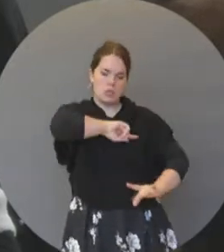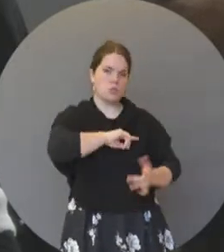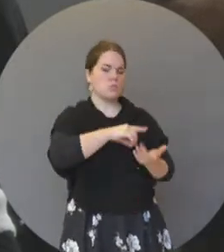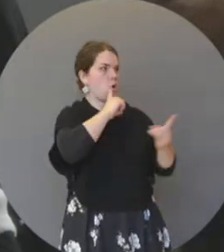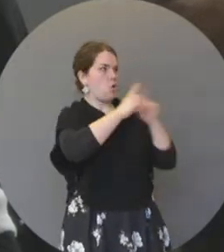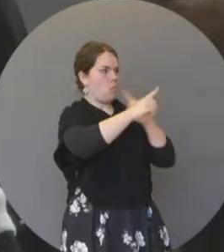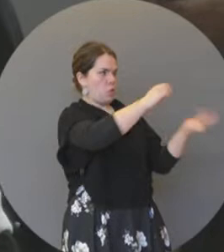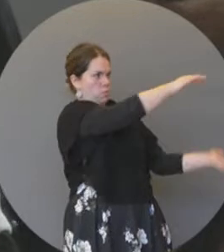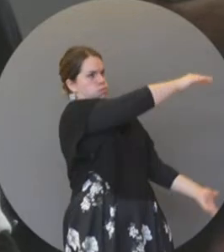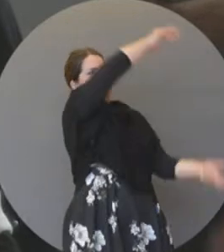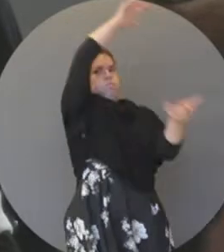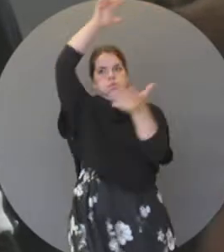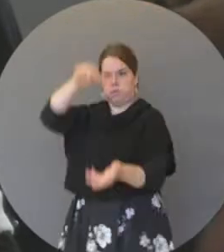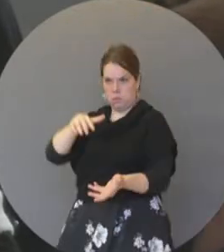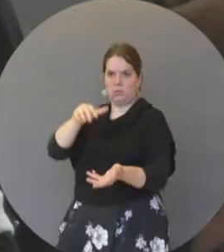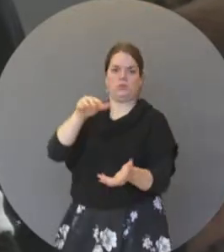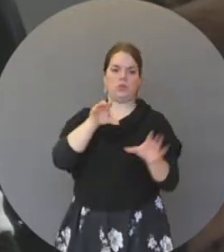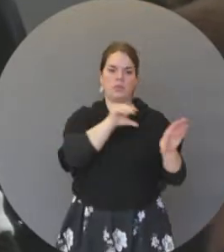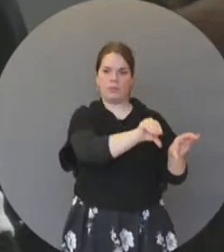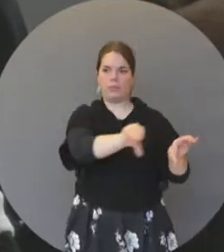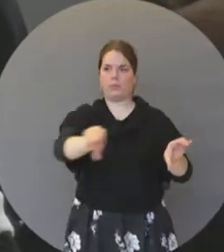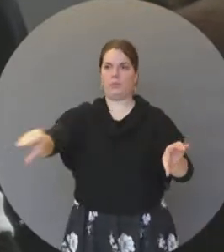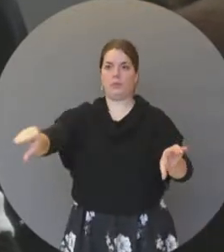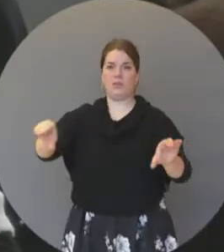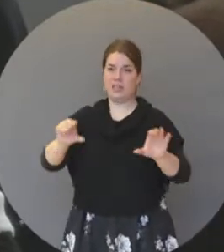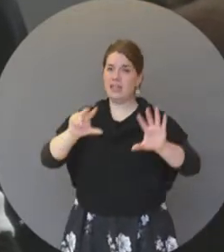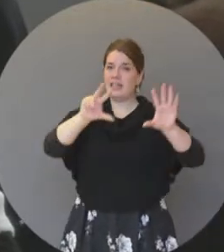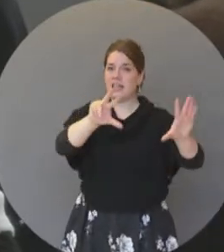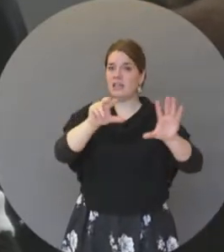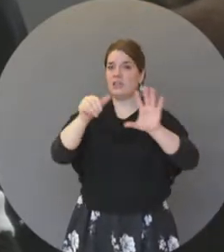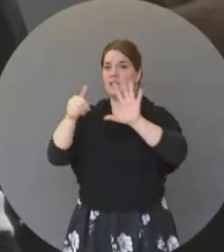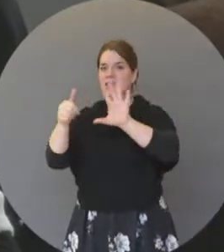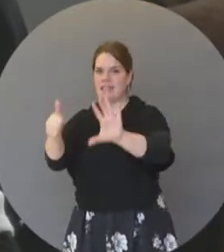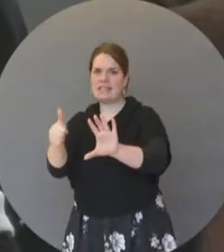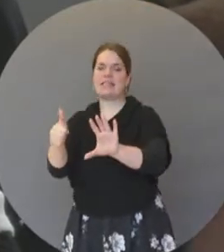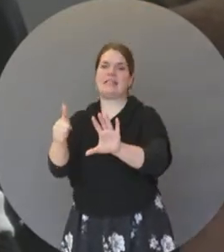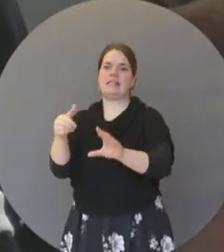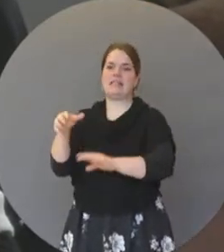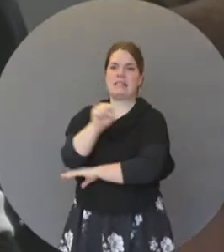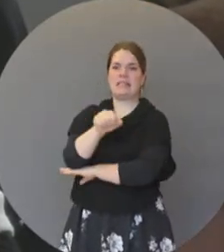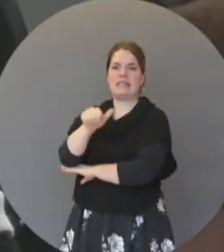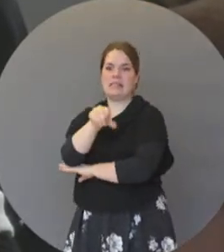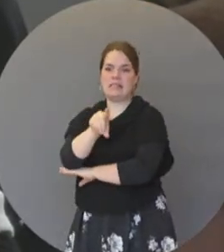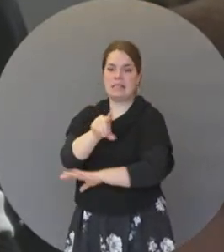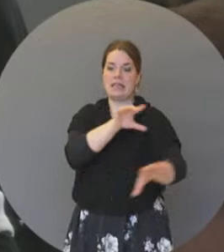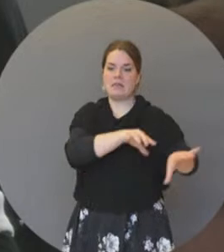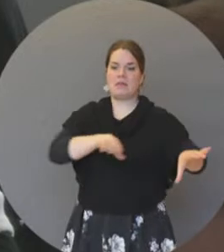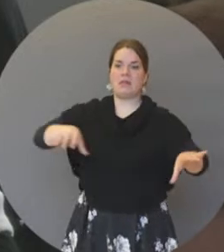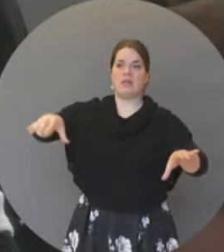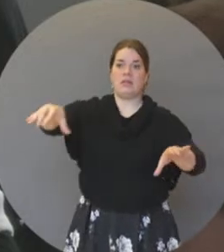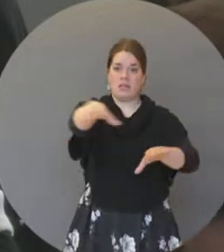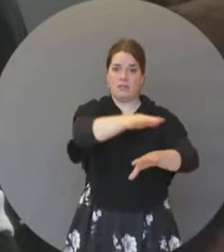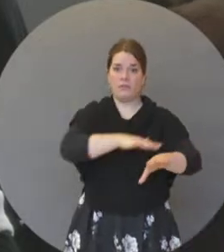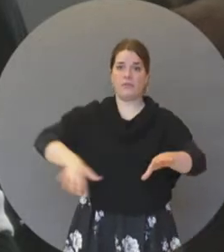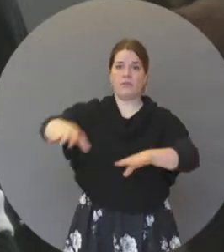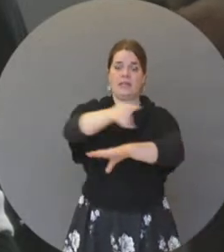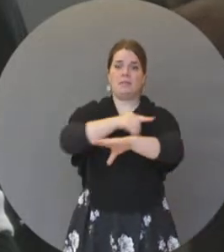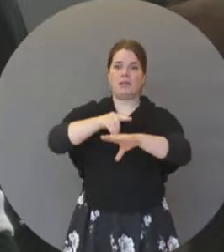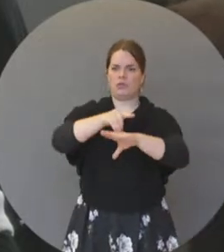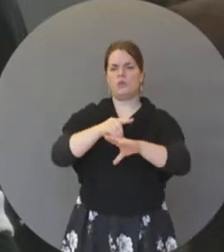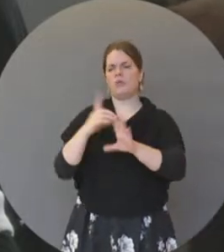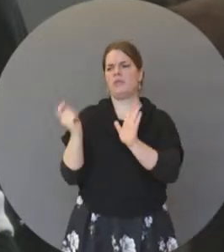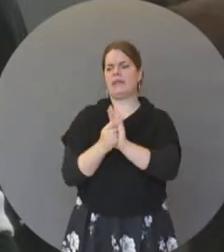afin de subvenir aux besoins des 96 SADs du territoire au début de l'année 2021 cela